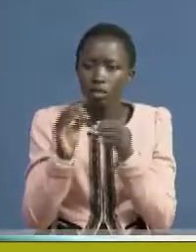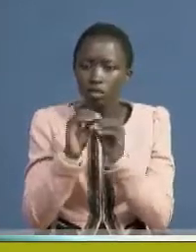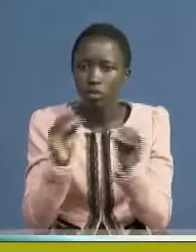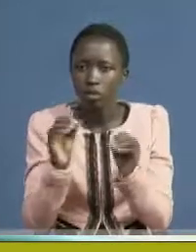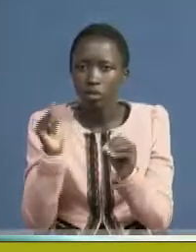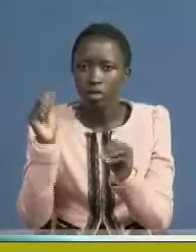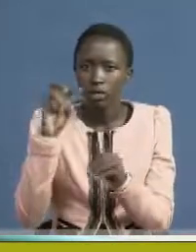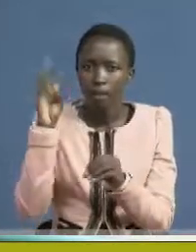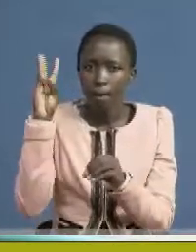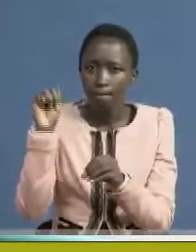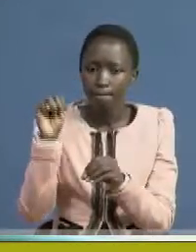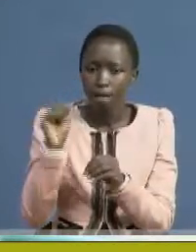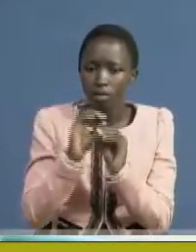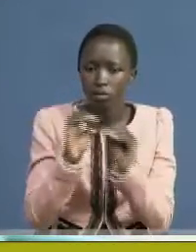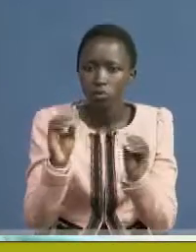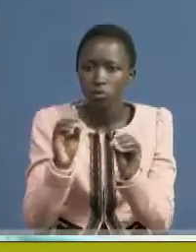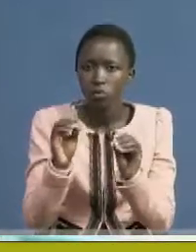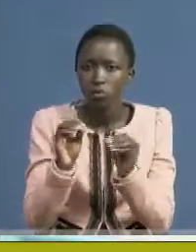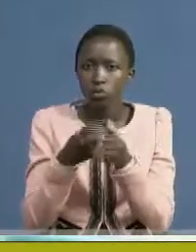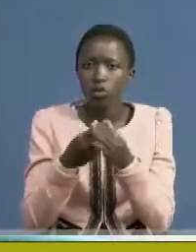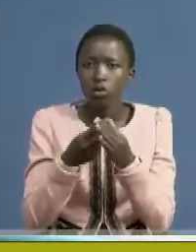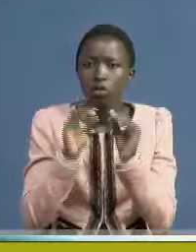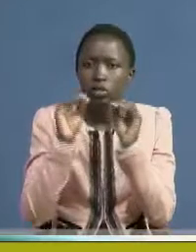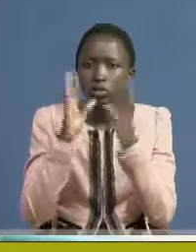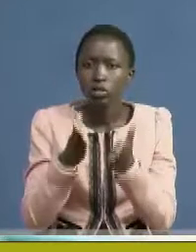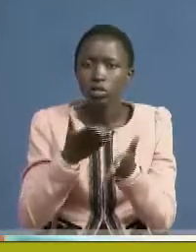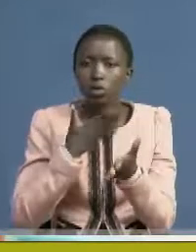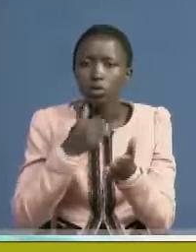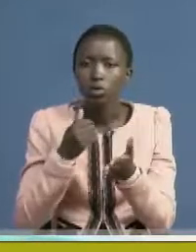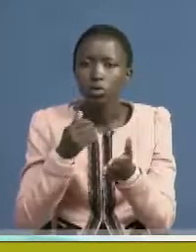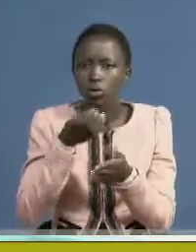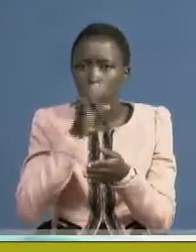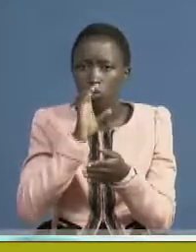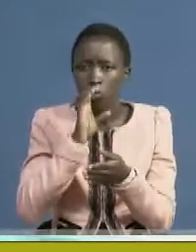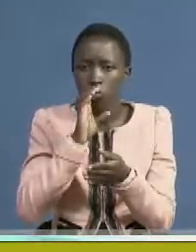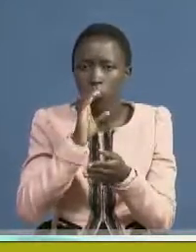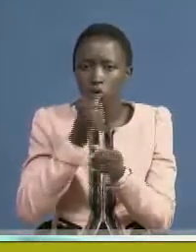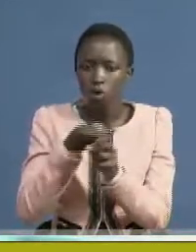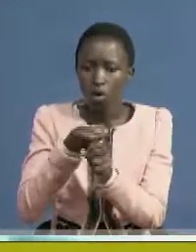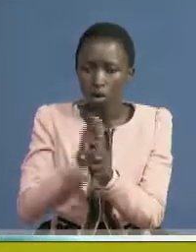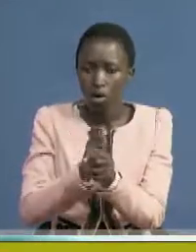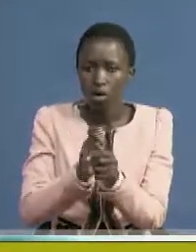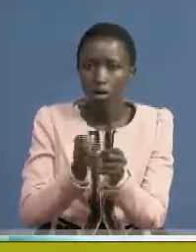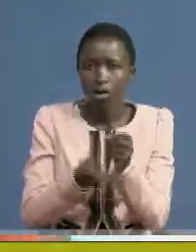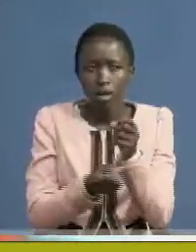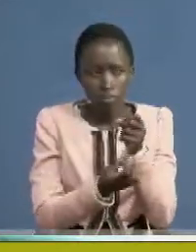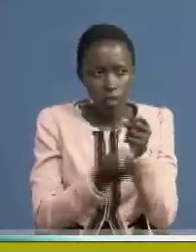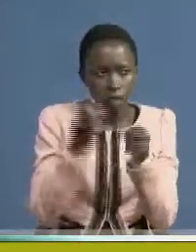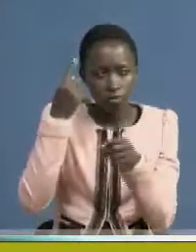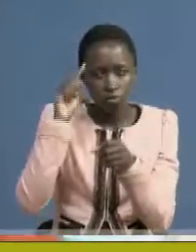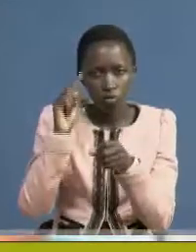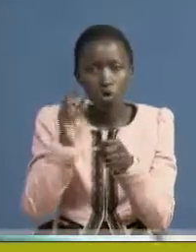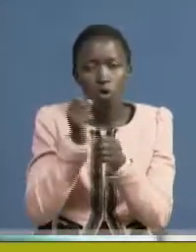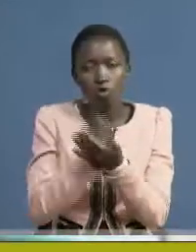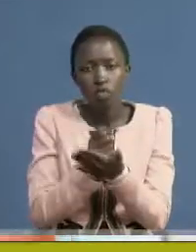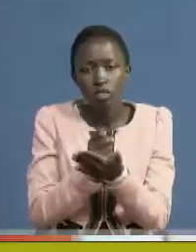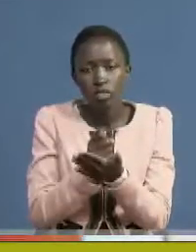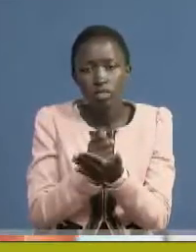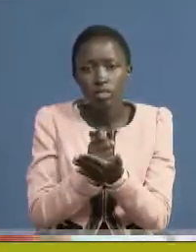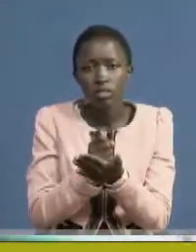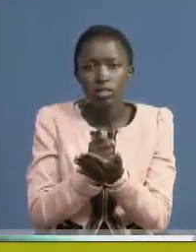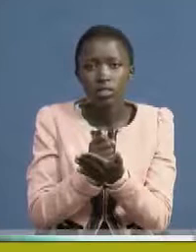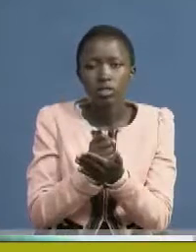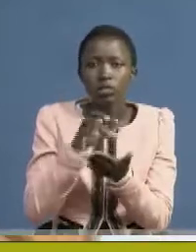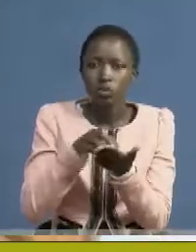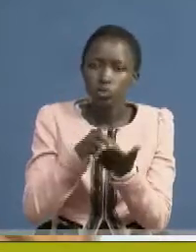kwa AGM. Hapana, walimu hawataki hata maji, hata soda. Waitwe waelezwe hiyo ofisi iko katika